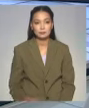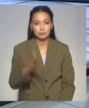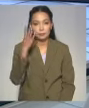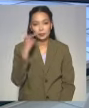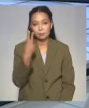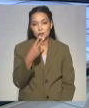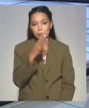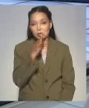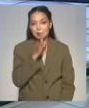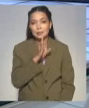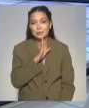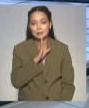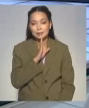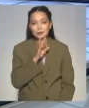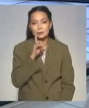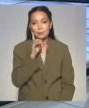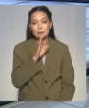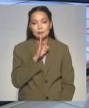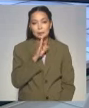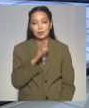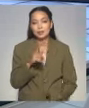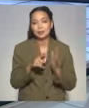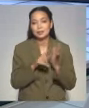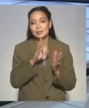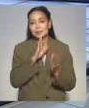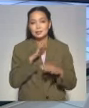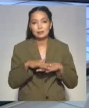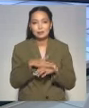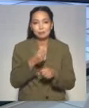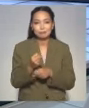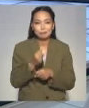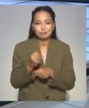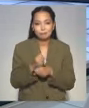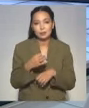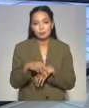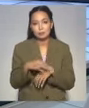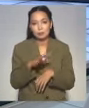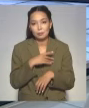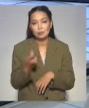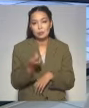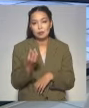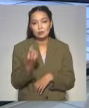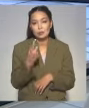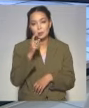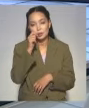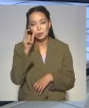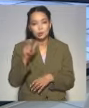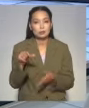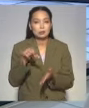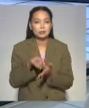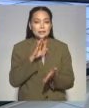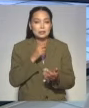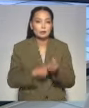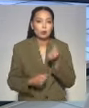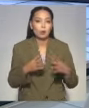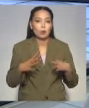Алматыда 20 жастағы бойжеткенге 7 қыз жабылып, ұрып соғып қоқан лоқу көрсеткен. Ол аздай оларға тағы бір жігіт қосылып, қызды зорламақ